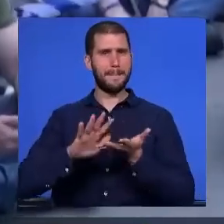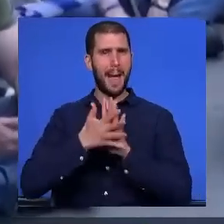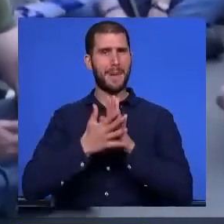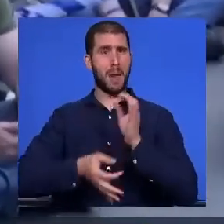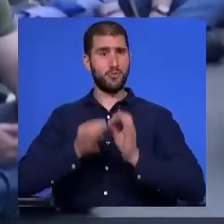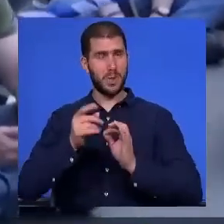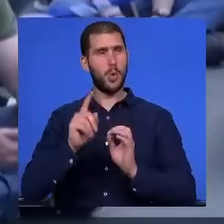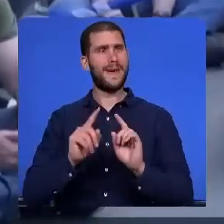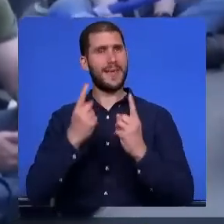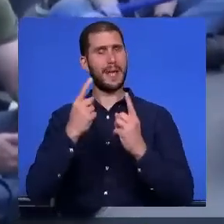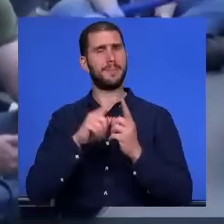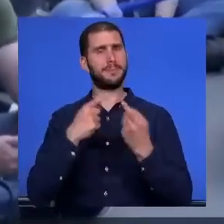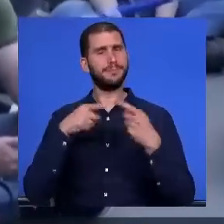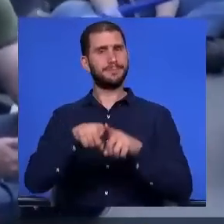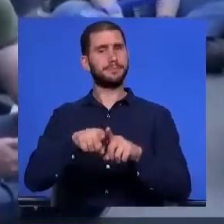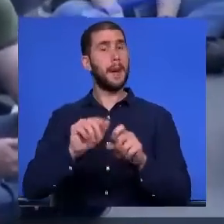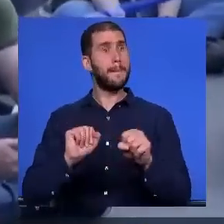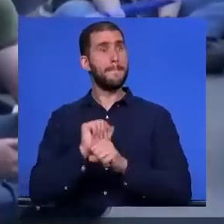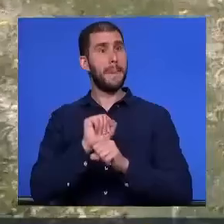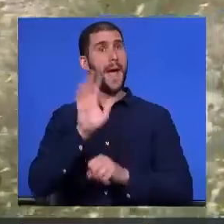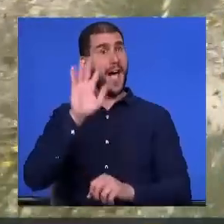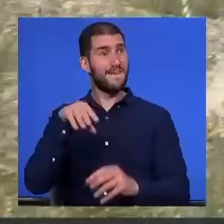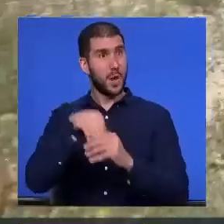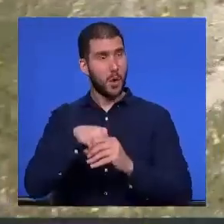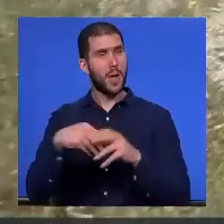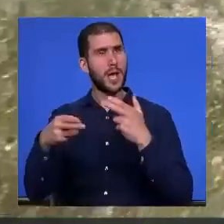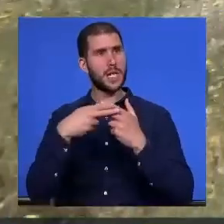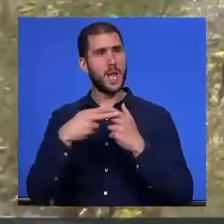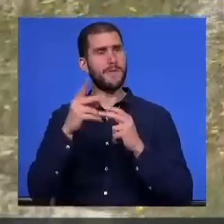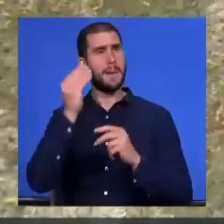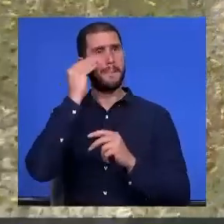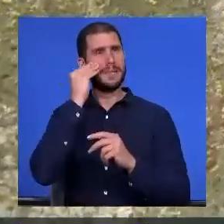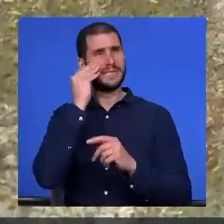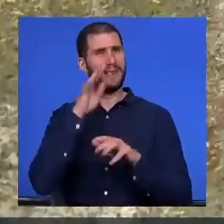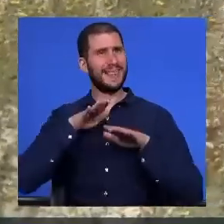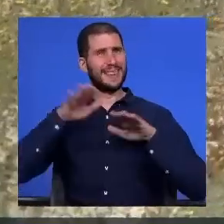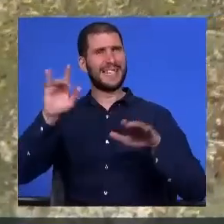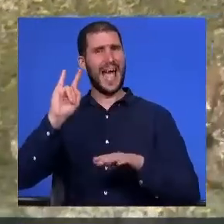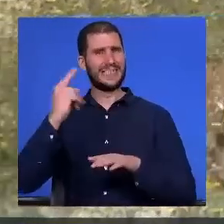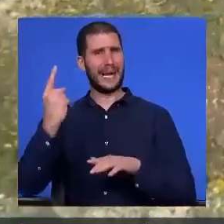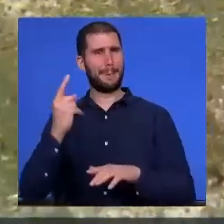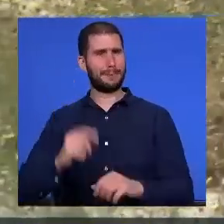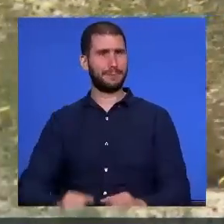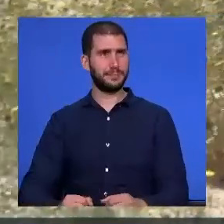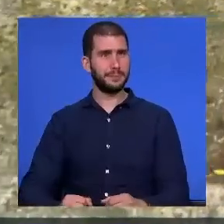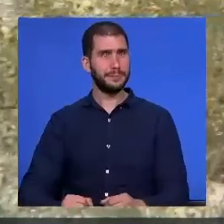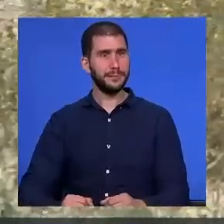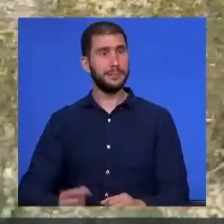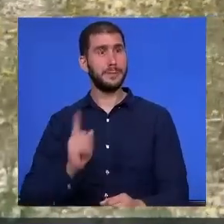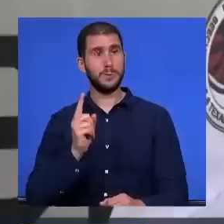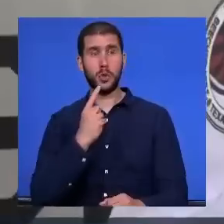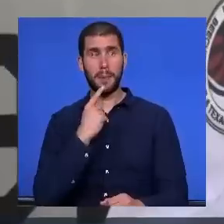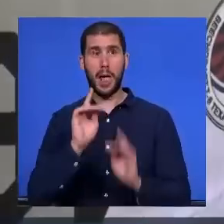הוא התקיים בצל מחאה שהגיע אפילו סמוך לשערי בית הספר לטיסה בחצרים. למי שאומר לאחרי, מה